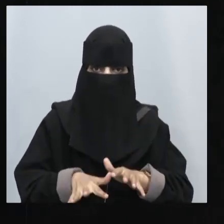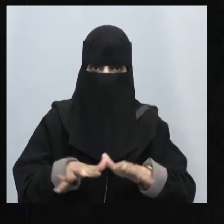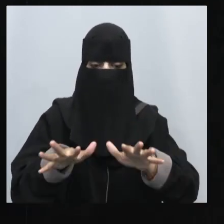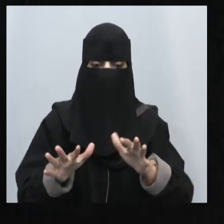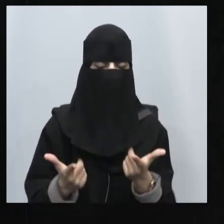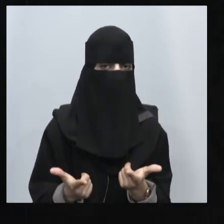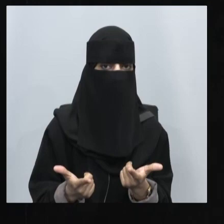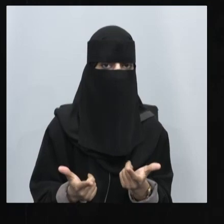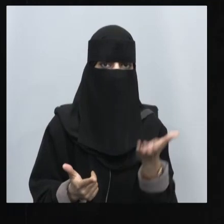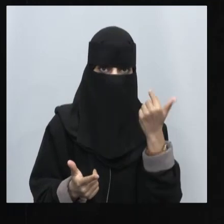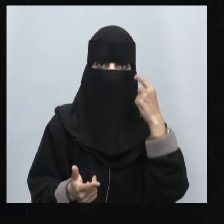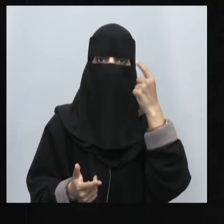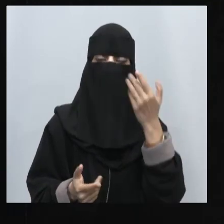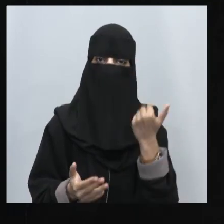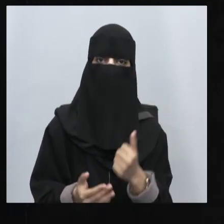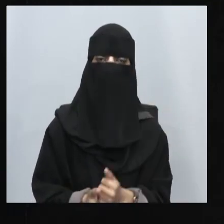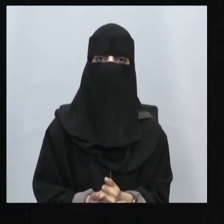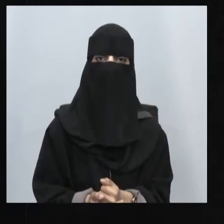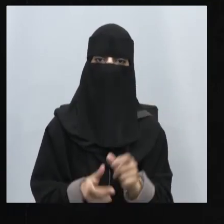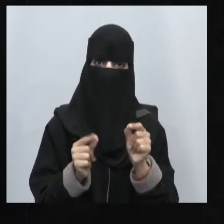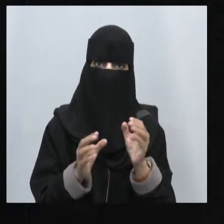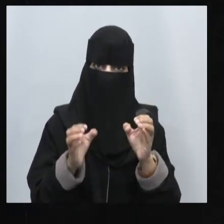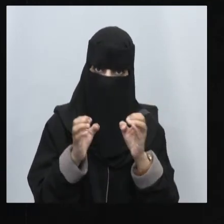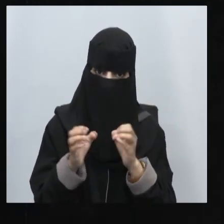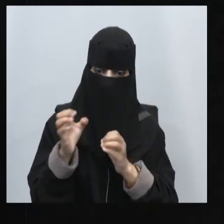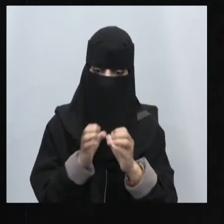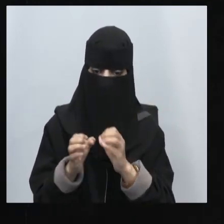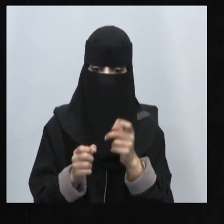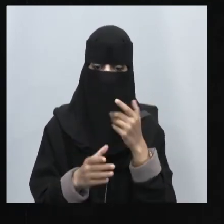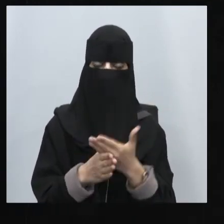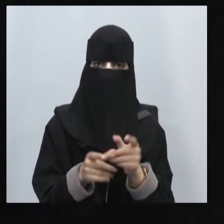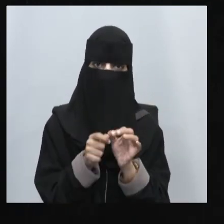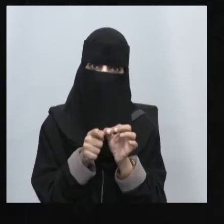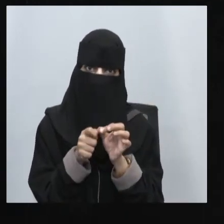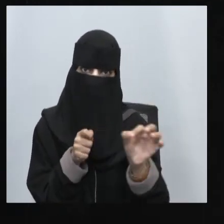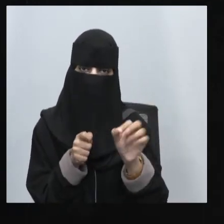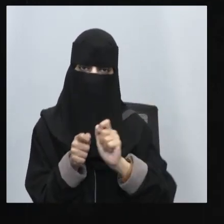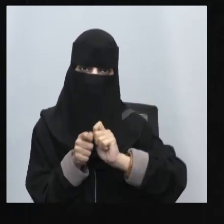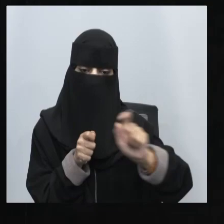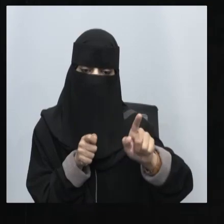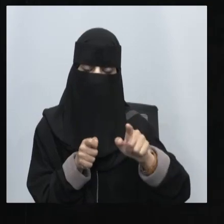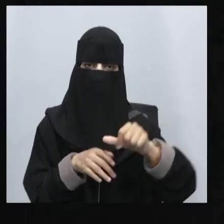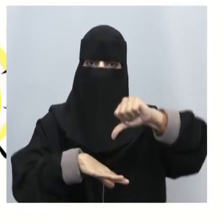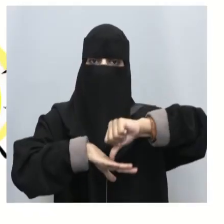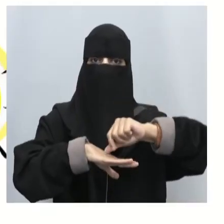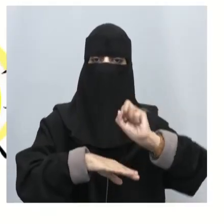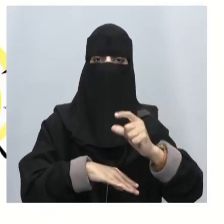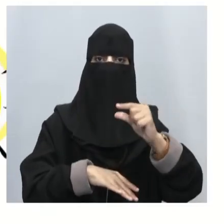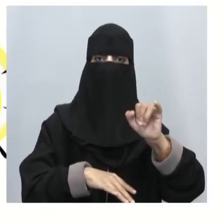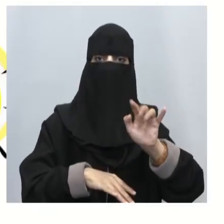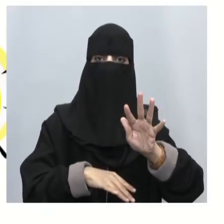نفكر قليلا احسنتم رائعين لبعدها عندي مشق مركز الخلافه